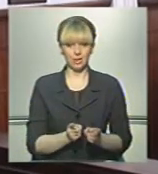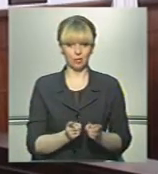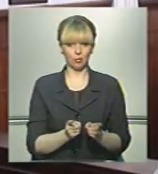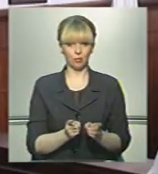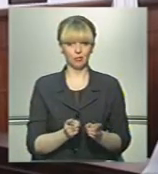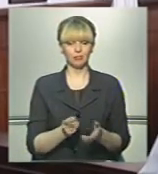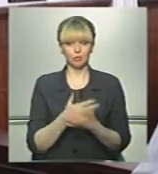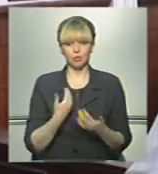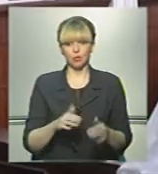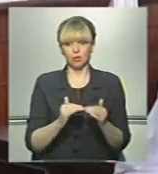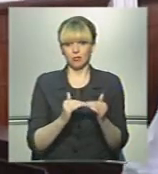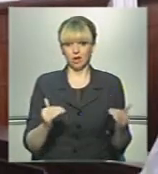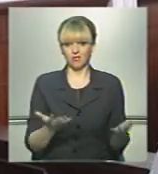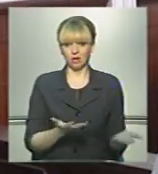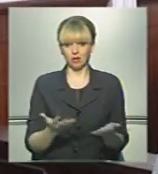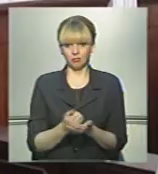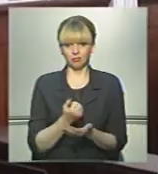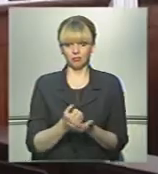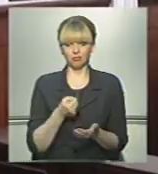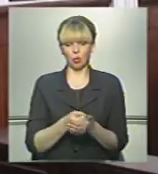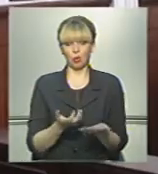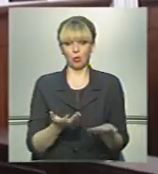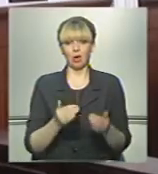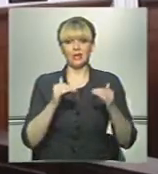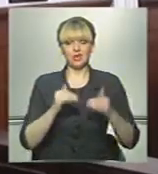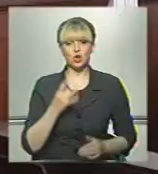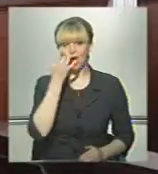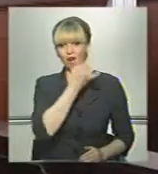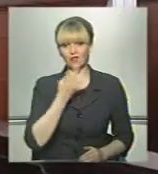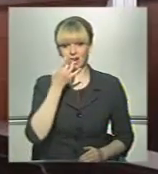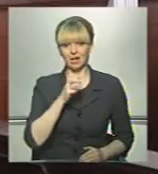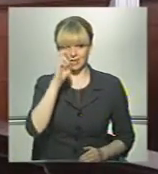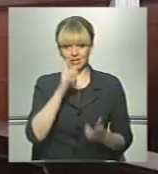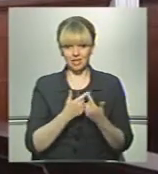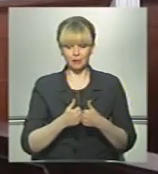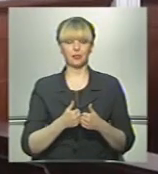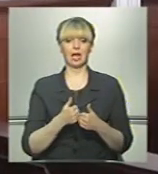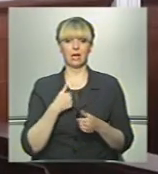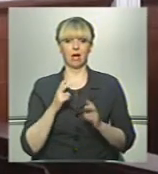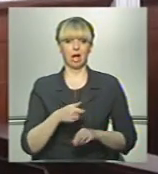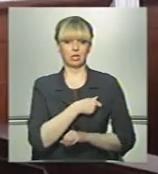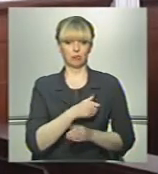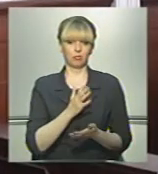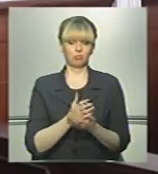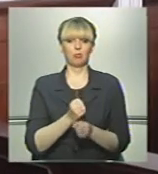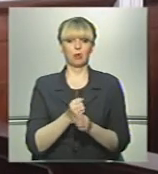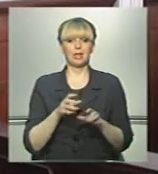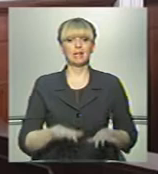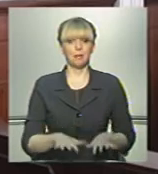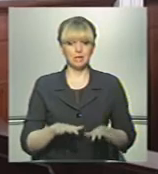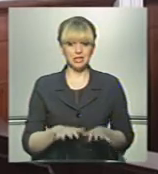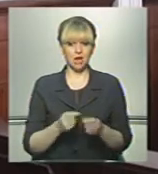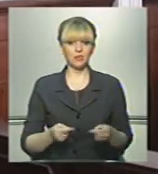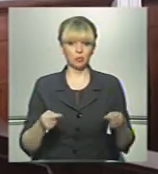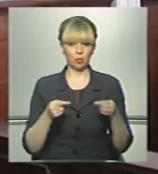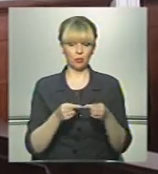це мінімум. Ну ми вже доходимо до рівня доходів нижче африканських країн. Ми, як депутати, маємо робити на місцях